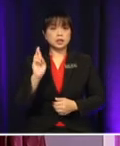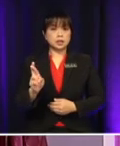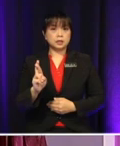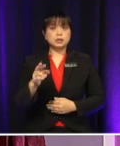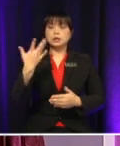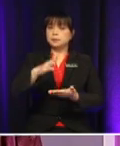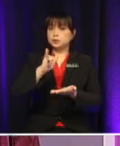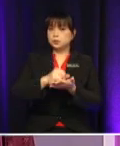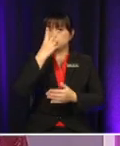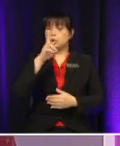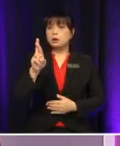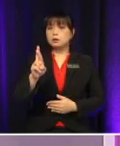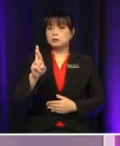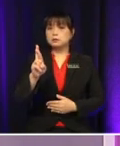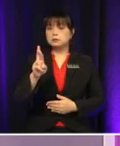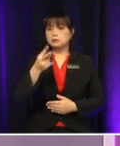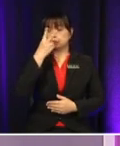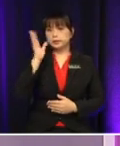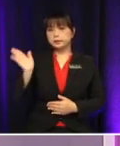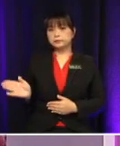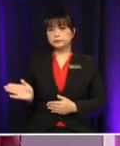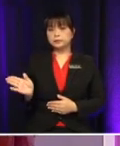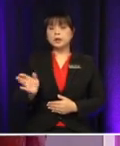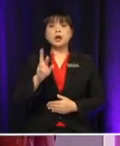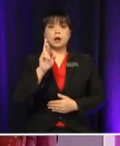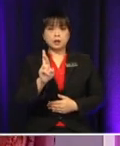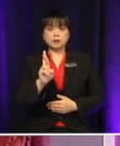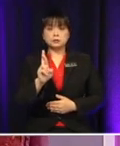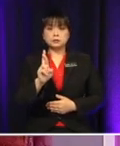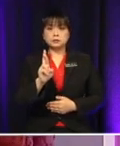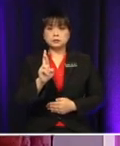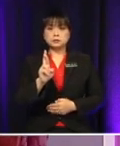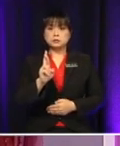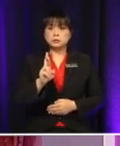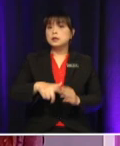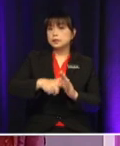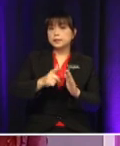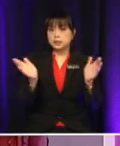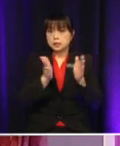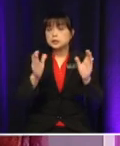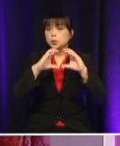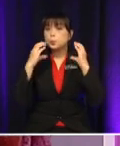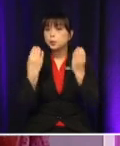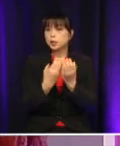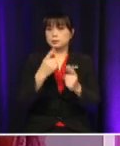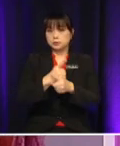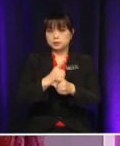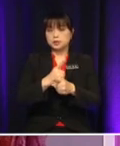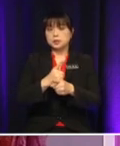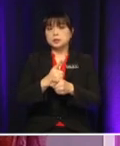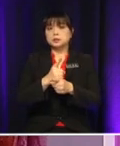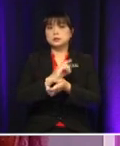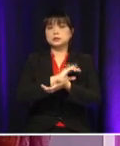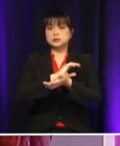yang ini salah loh keren loh lebih lebih kecil kumpulannya sum mereka